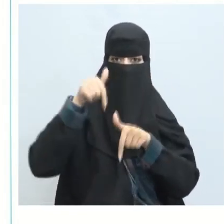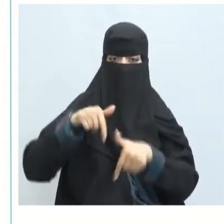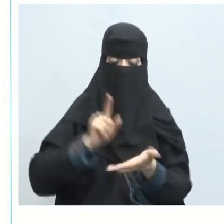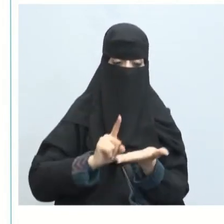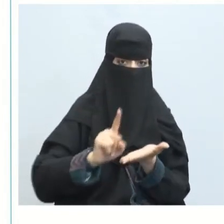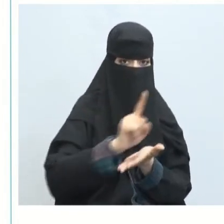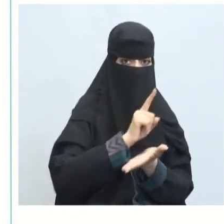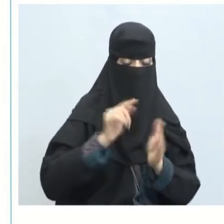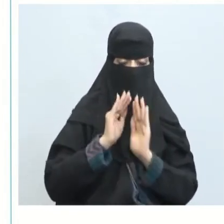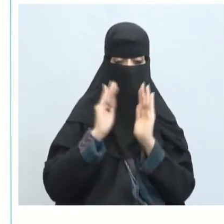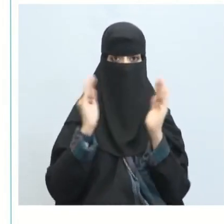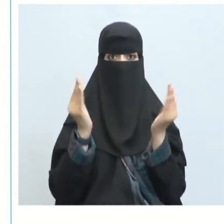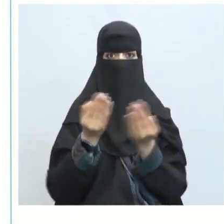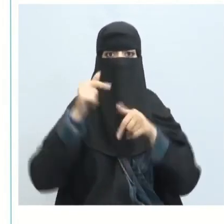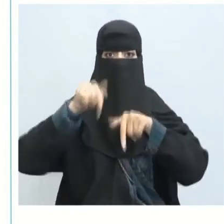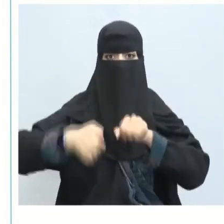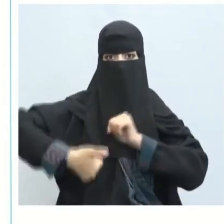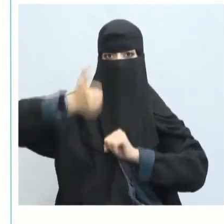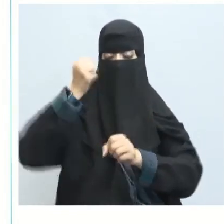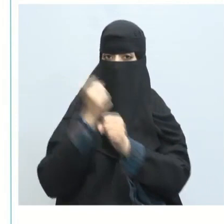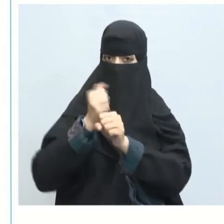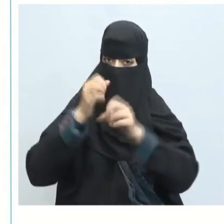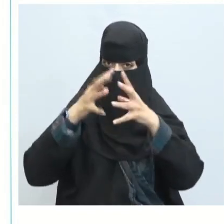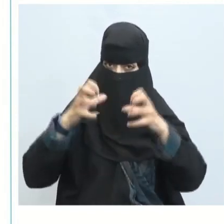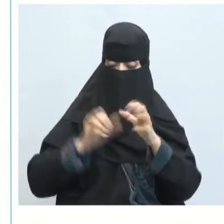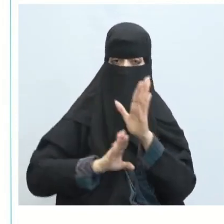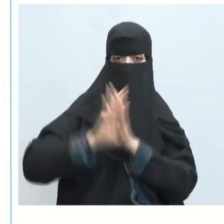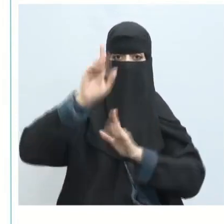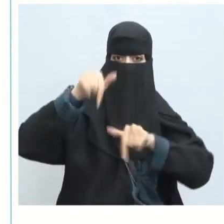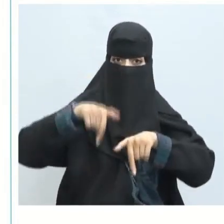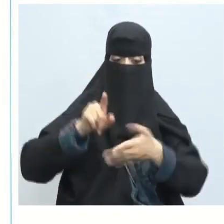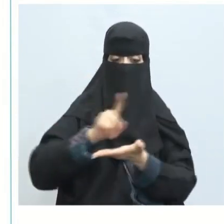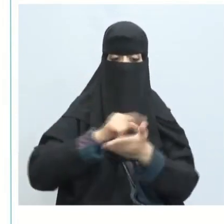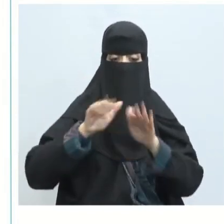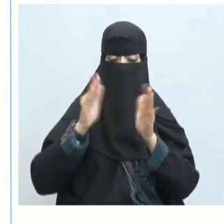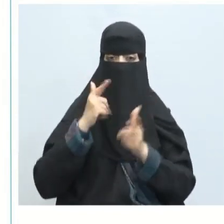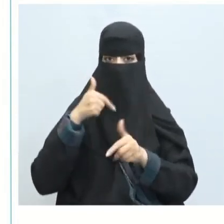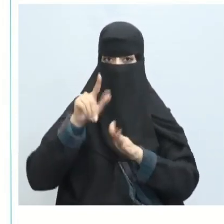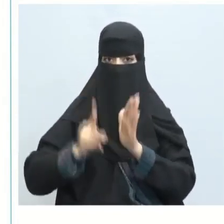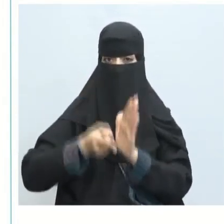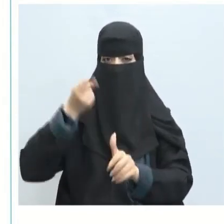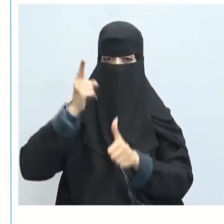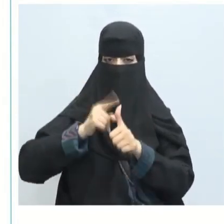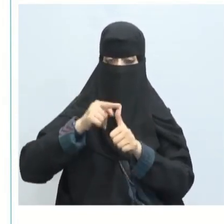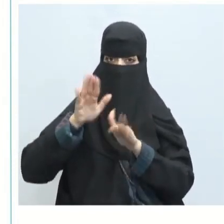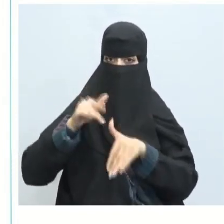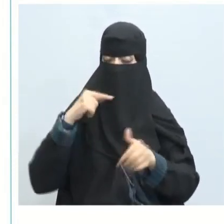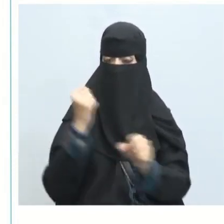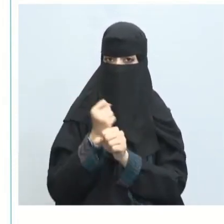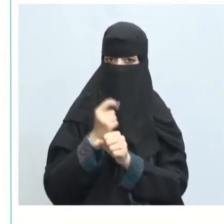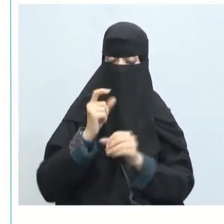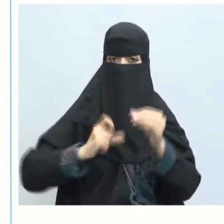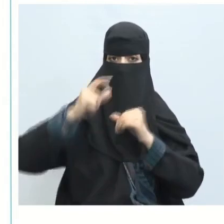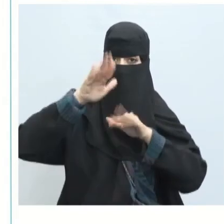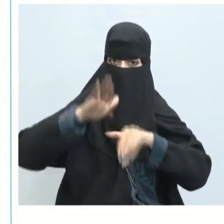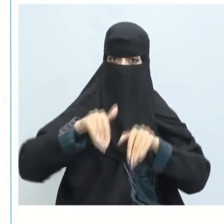بانجاز العمل من الموظفين وفصلنا ايضا في تطور بئه المكات ذكرنا في بدايه العمل الاداري كان